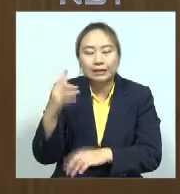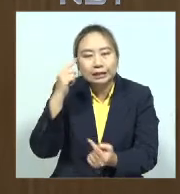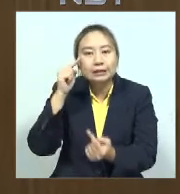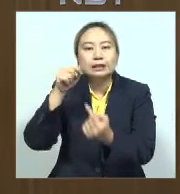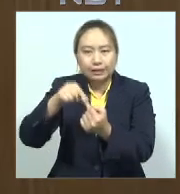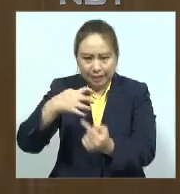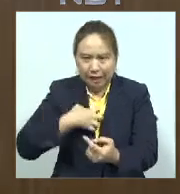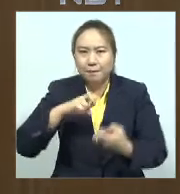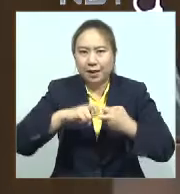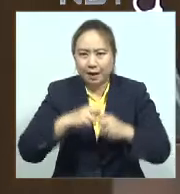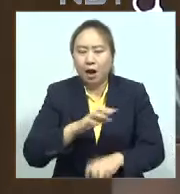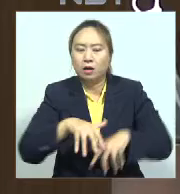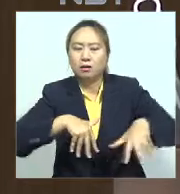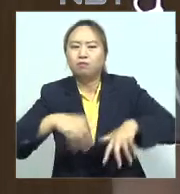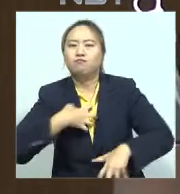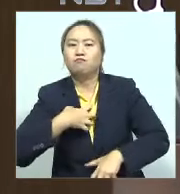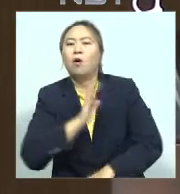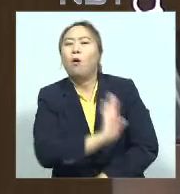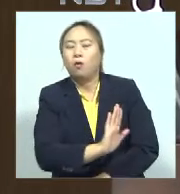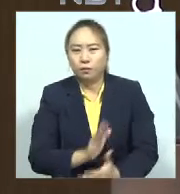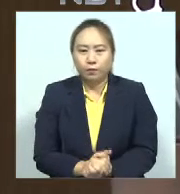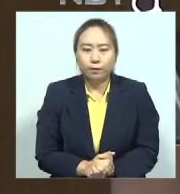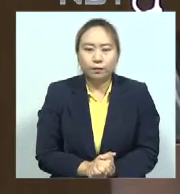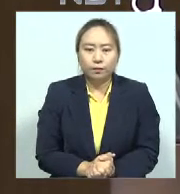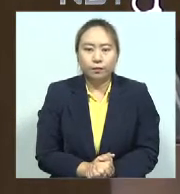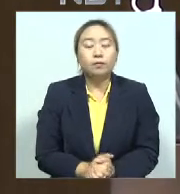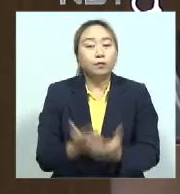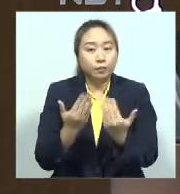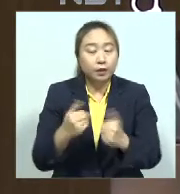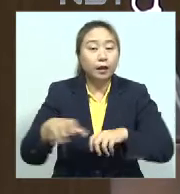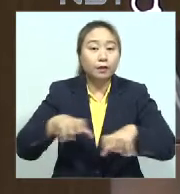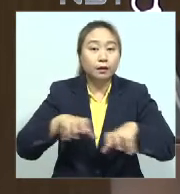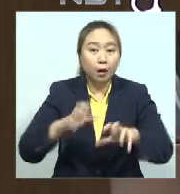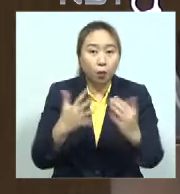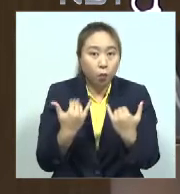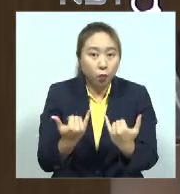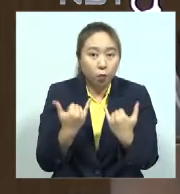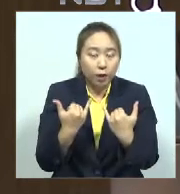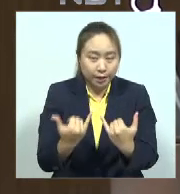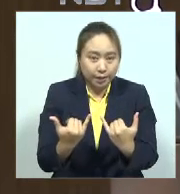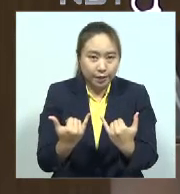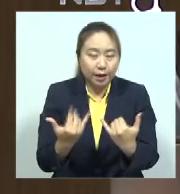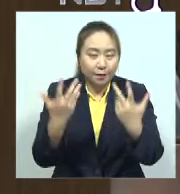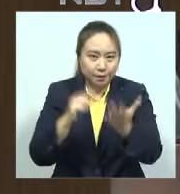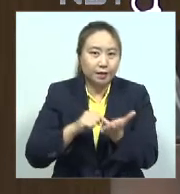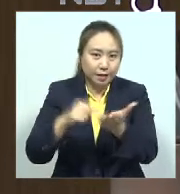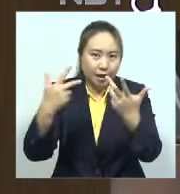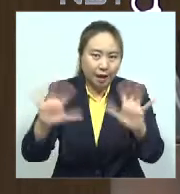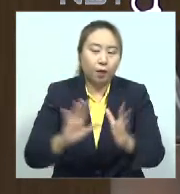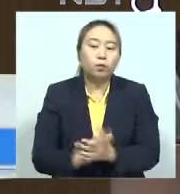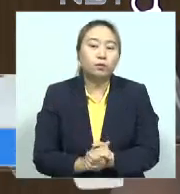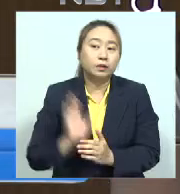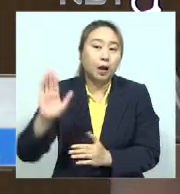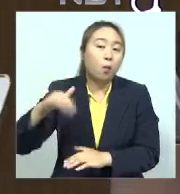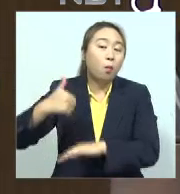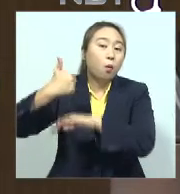ในเรื่องความเดือดร้อนแค่นั้นเอง ในการเข้าไปบริหารนะครับซึ่งในวันนี้ก็สื่อไปแล้วแล้วก็ทางผู้หลักผู้